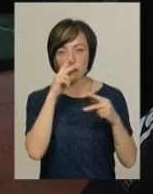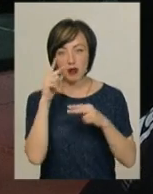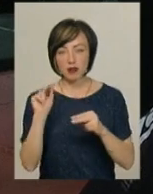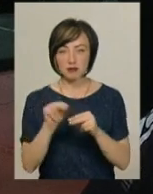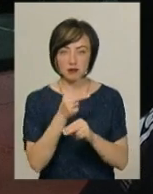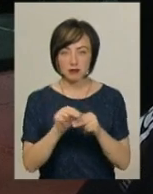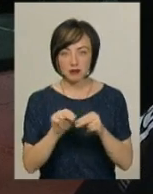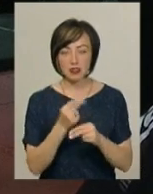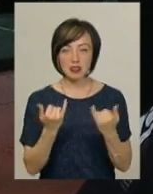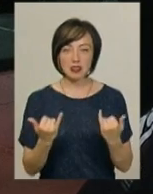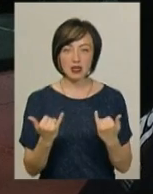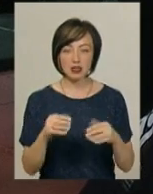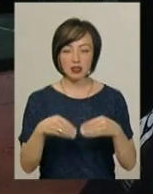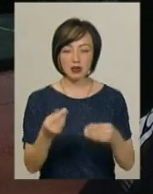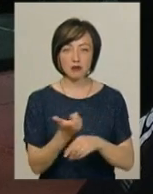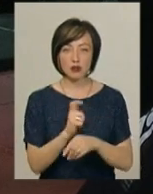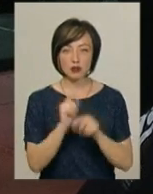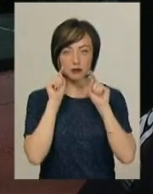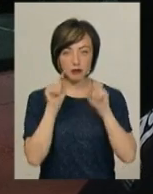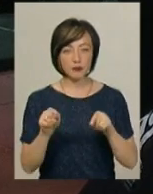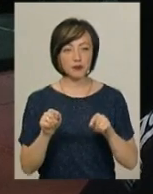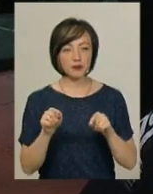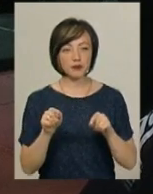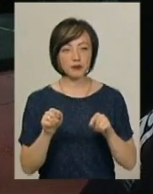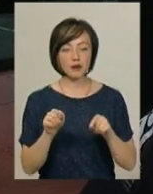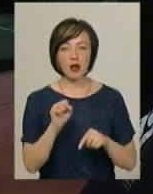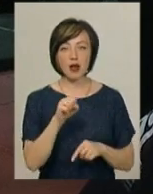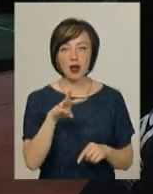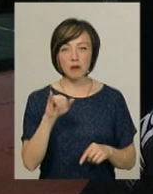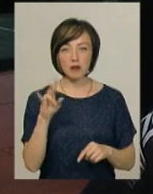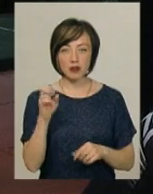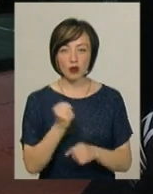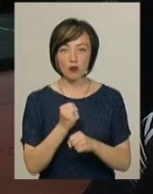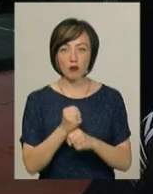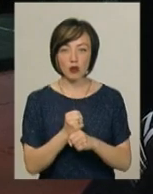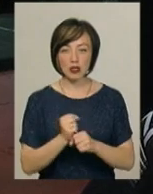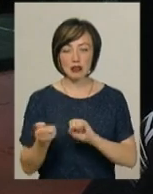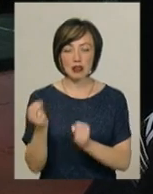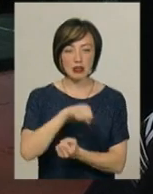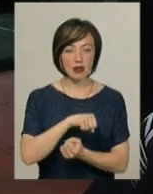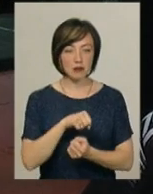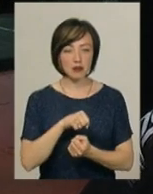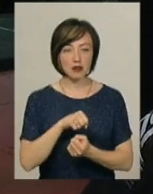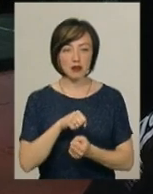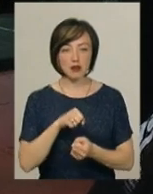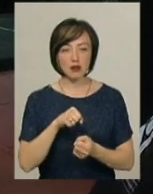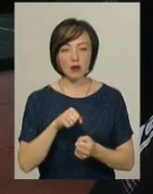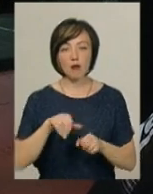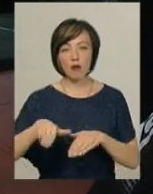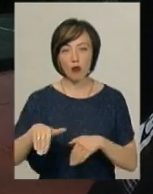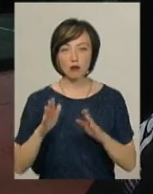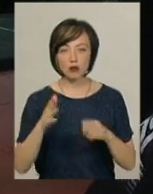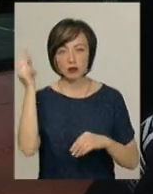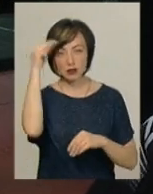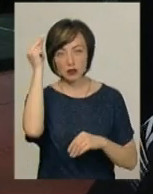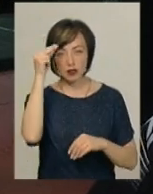їх виправляємо. Зараз ми даємо більше перевагу Аміні – це робота над китками, над тейкдаунами. Потім у нас буде